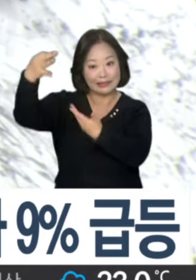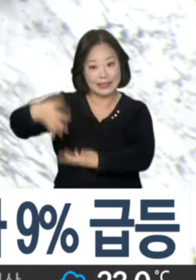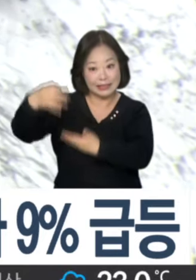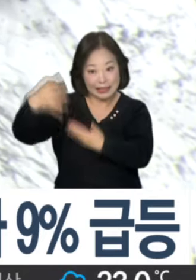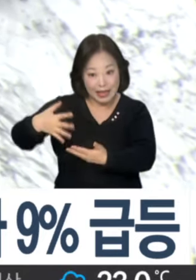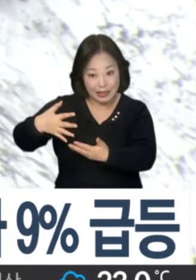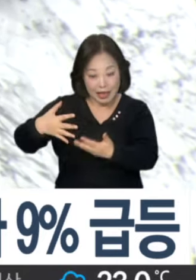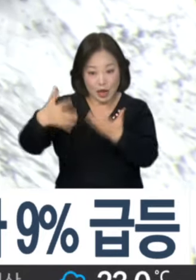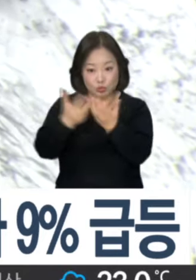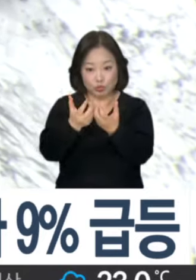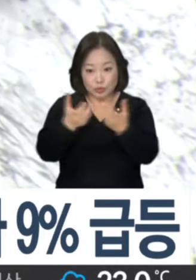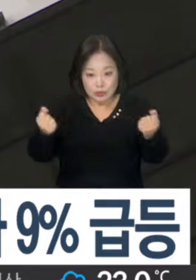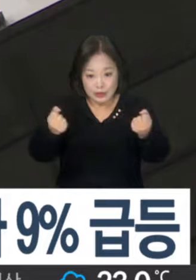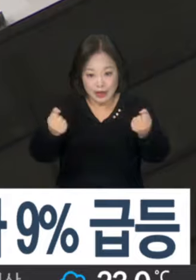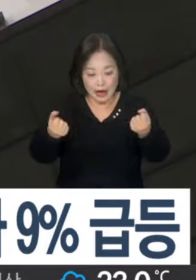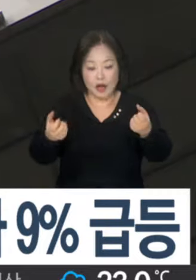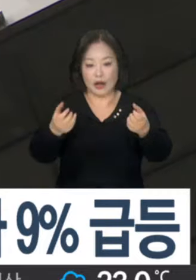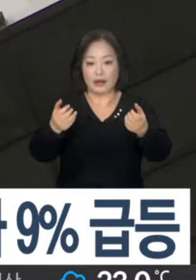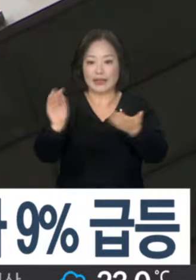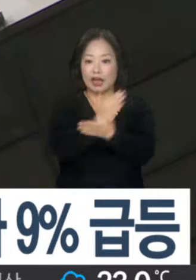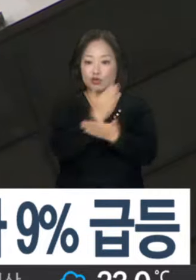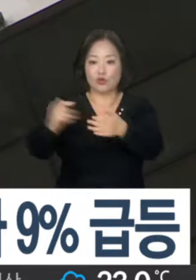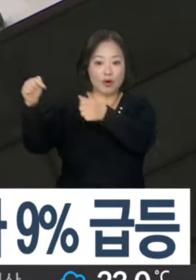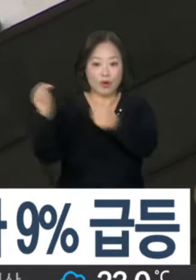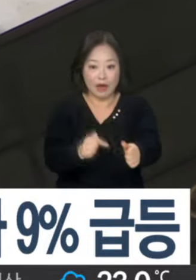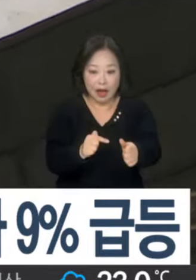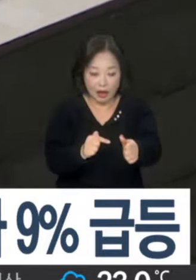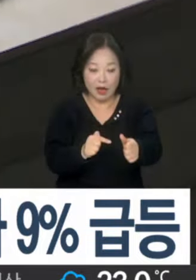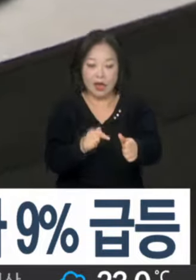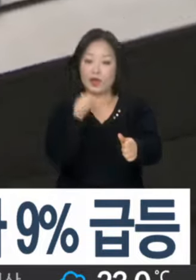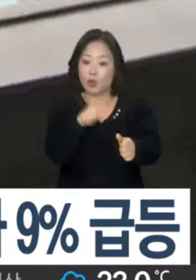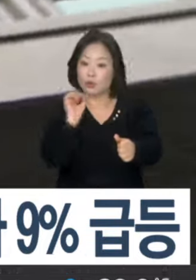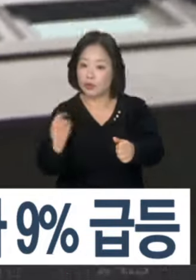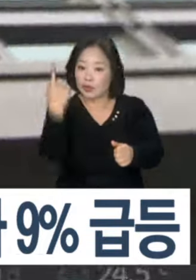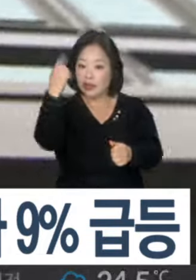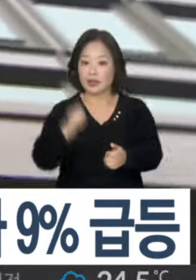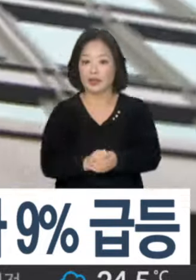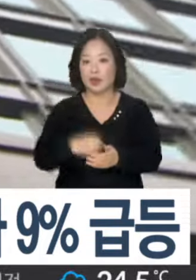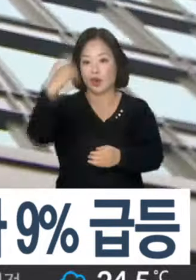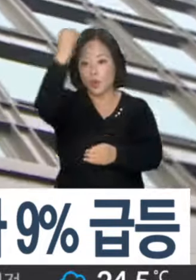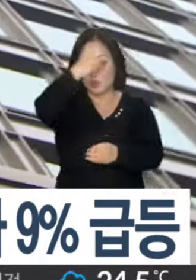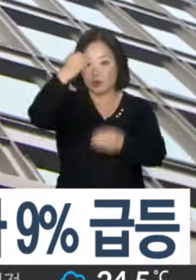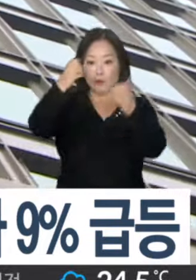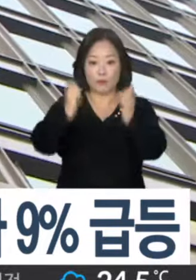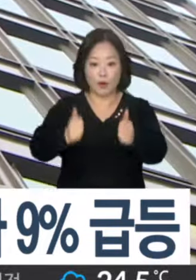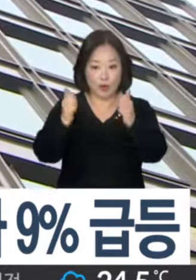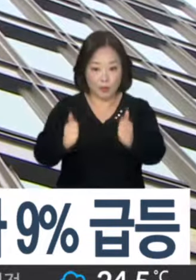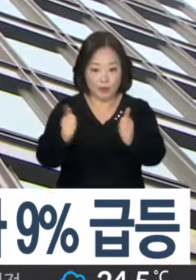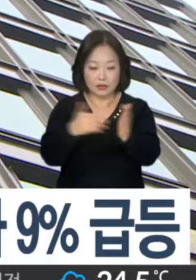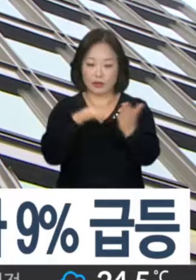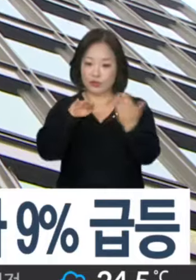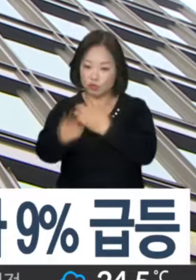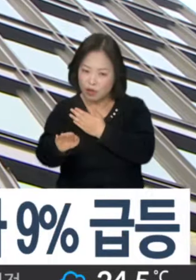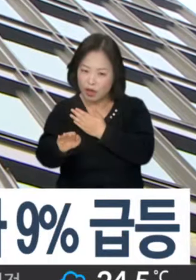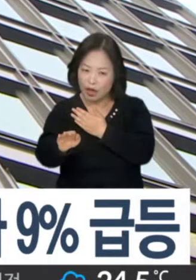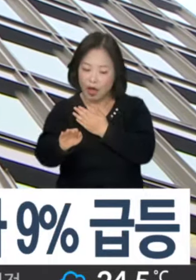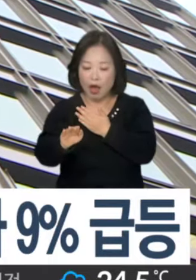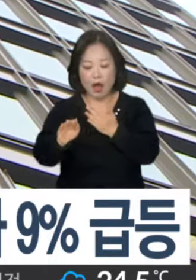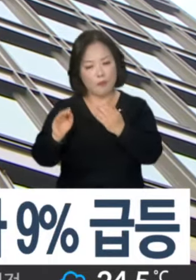모두 분할 대상이라고 밝힌 서울 고법의 판결에 따른 걸로 보입니다 항소심 판결이어서 추후 변동가